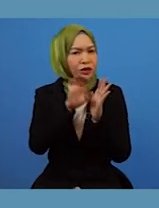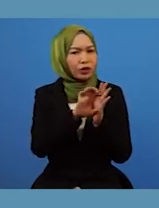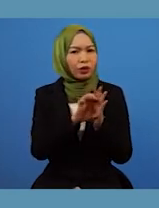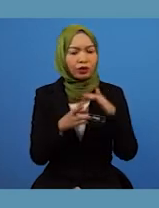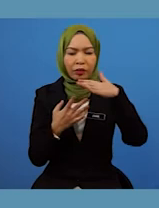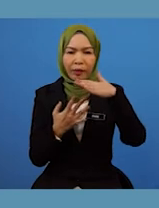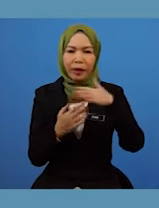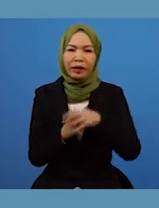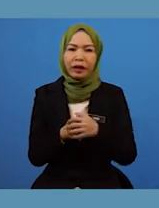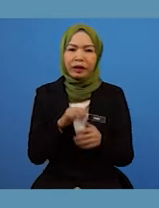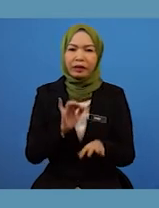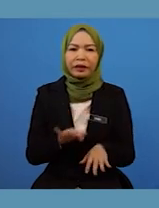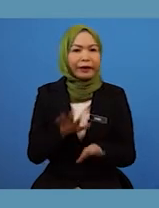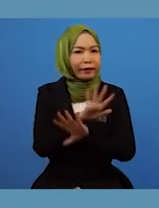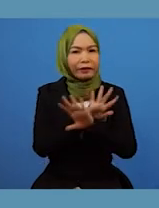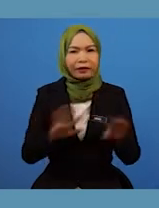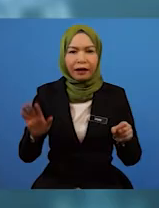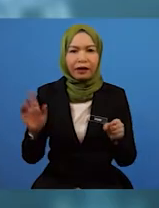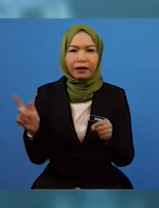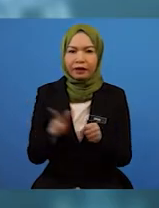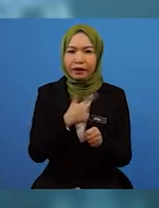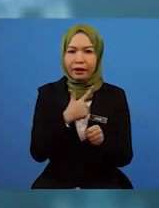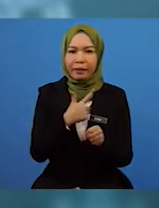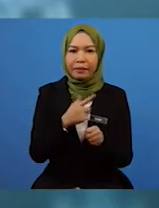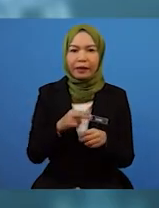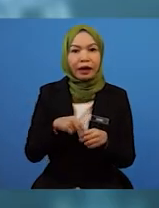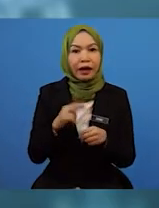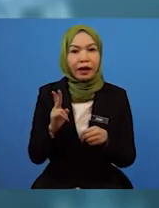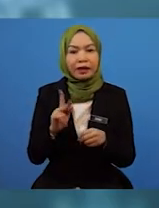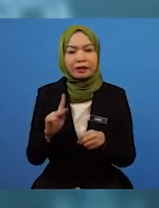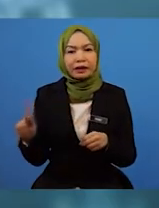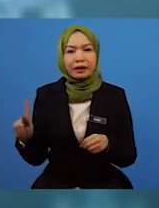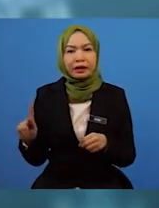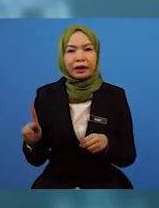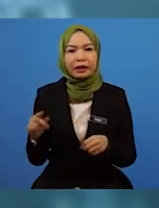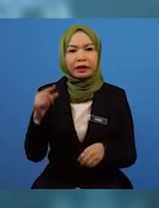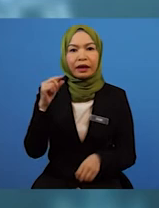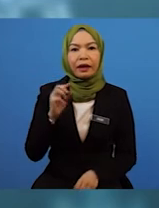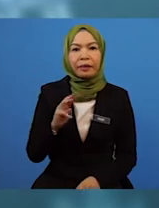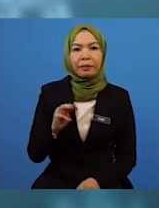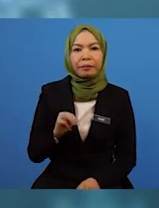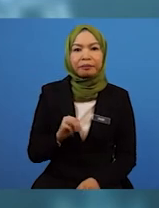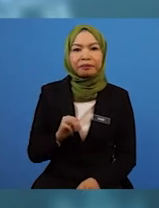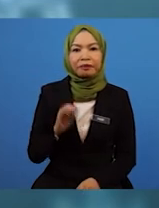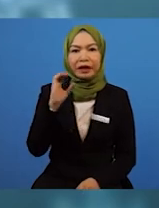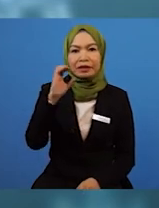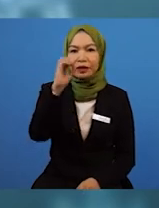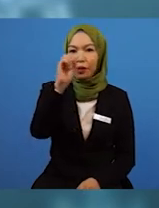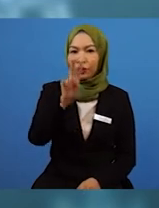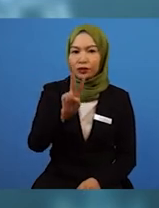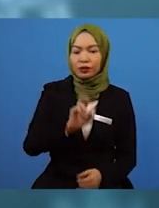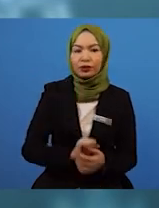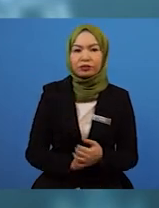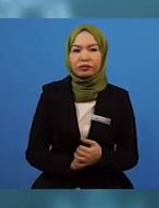contoh pembakaran tidak lengkap yang menghasilkan gas karbon monoksida.